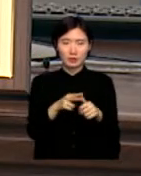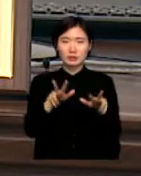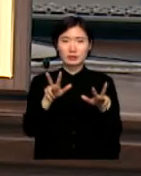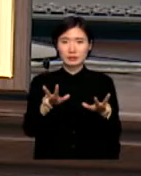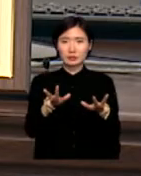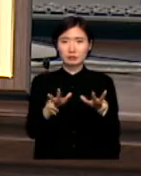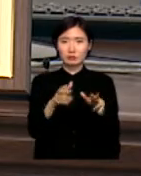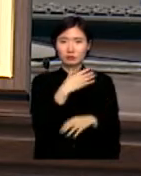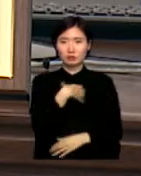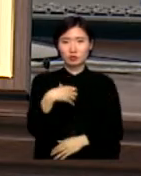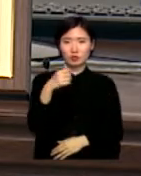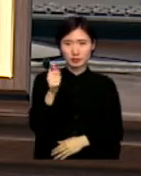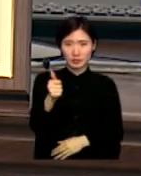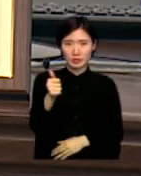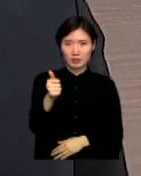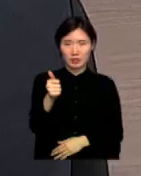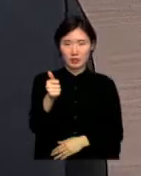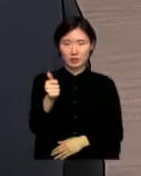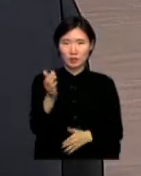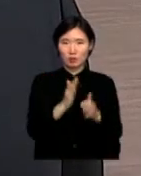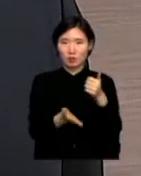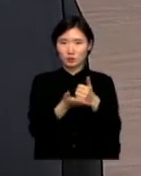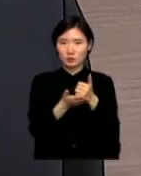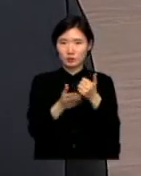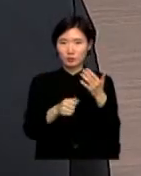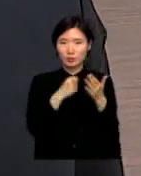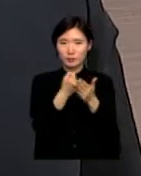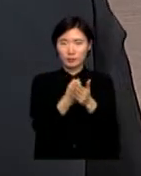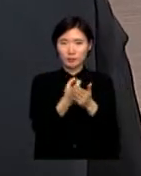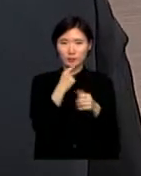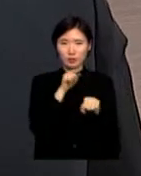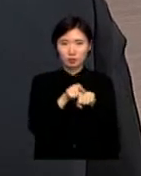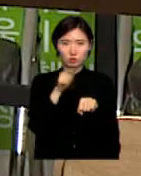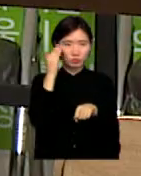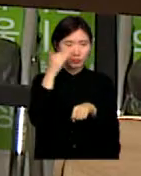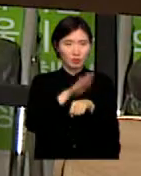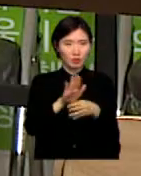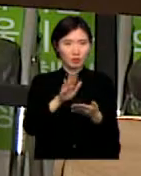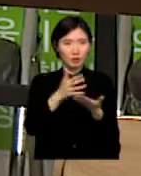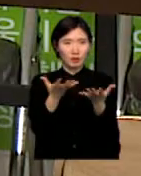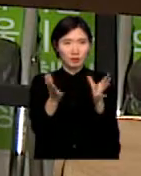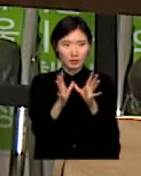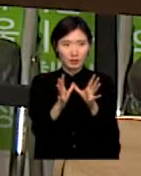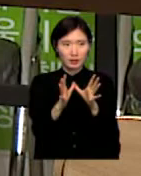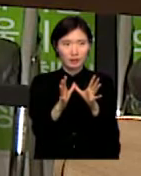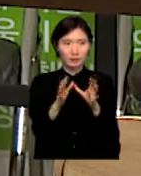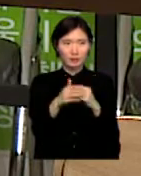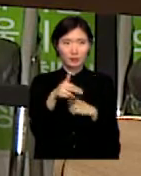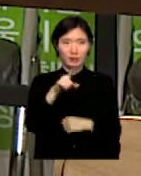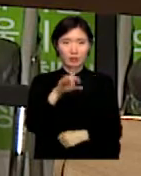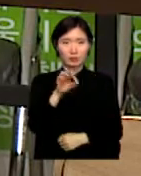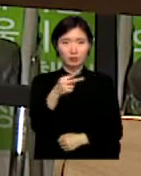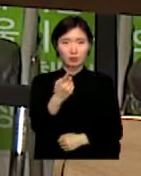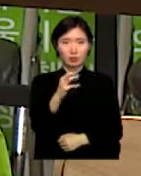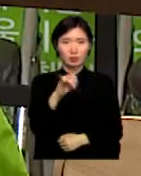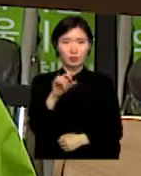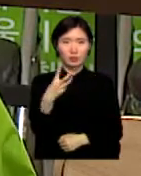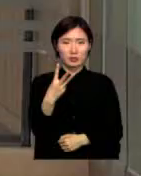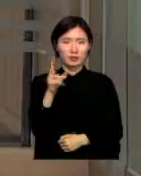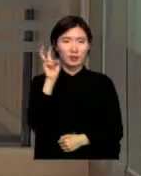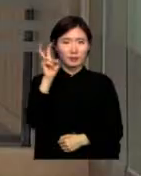구청장에 대한 공 처제 확정했고 민주 평화 당에서는 정동일 전 중구청장 에 대한 공천이 유력하게 검토되고